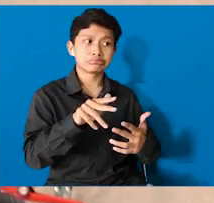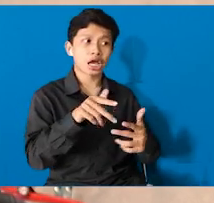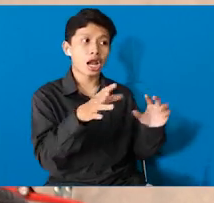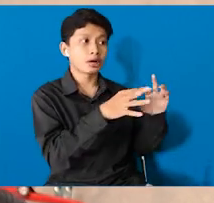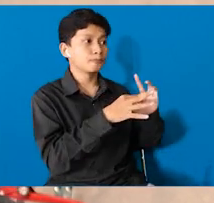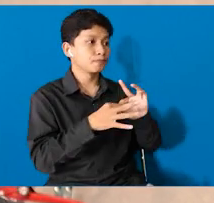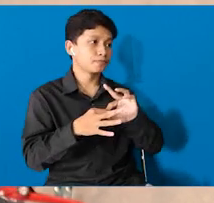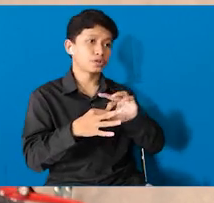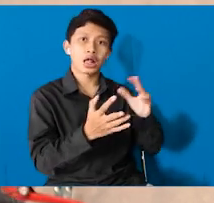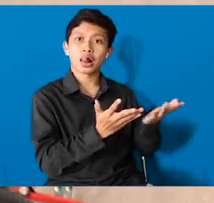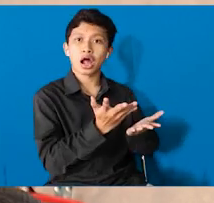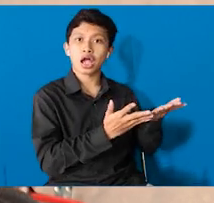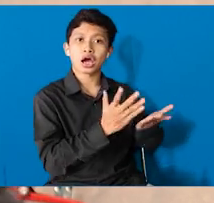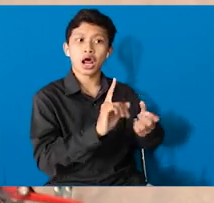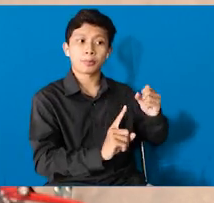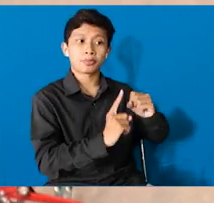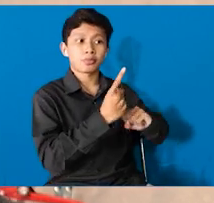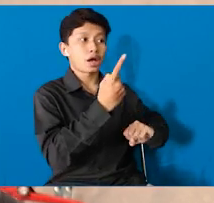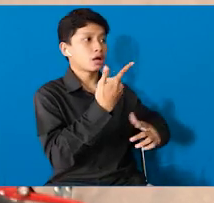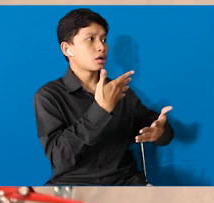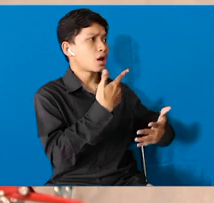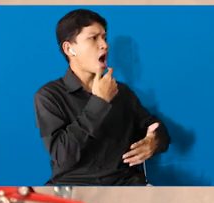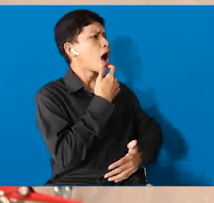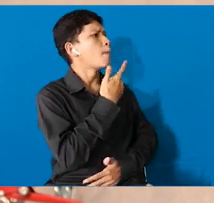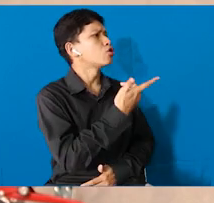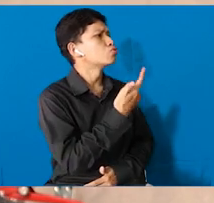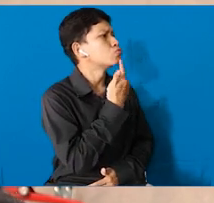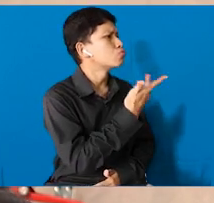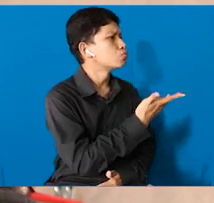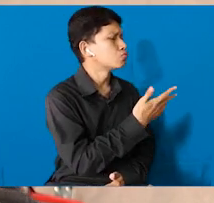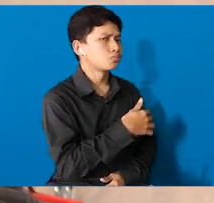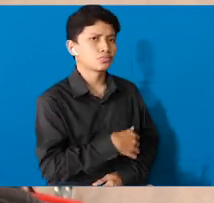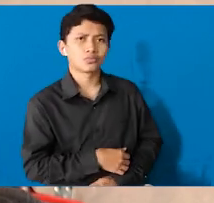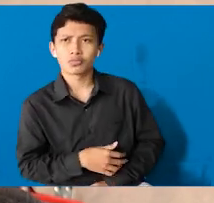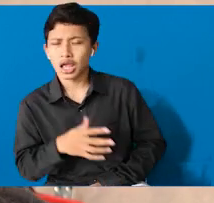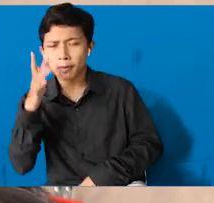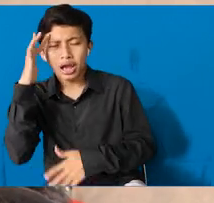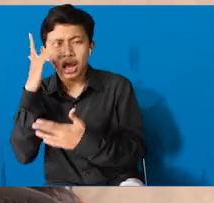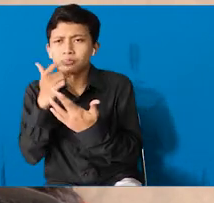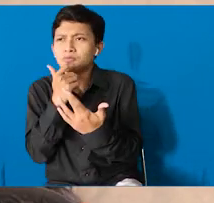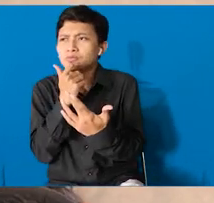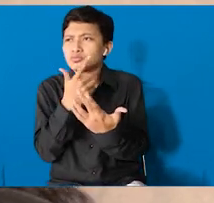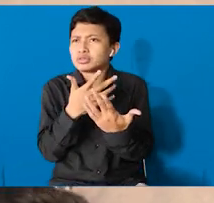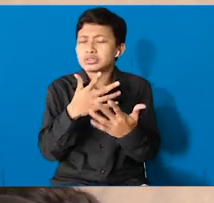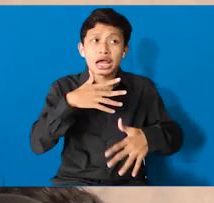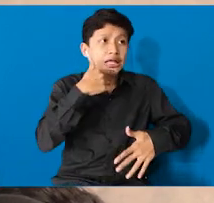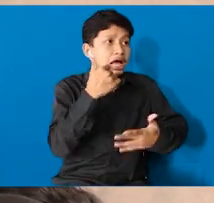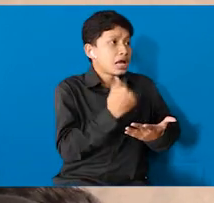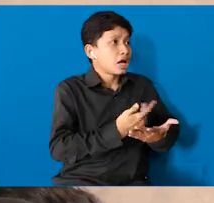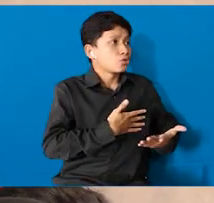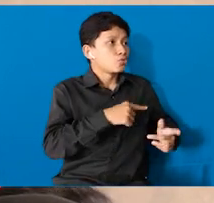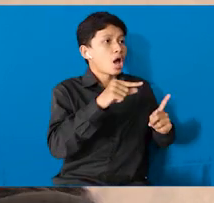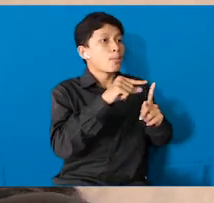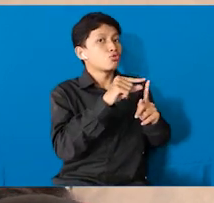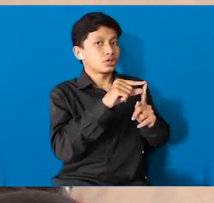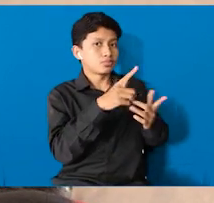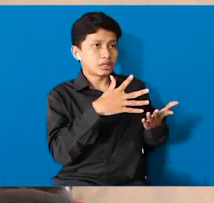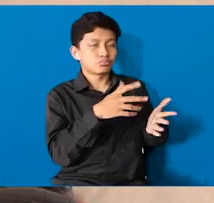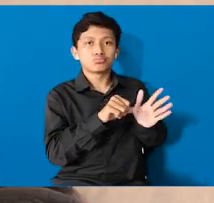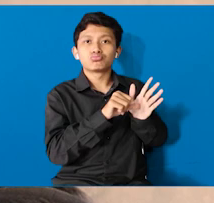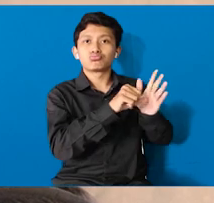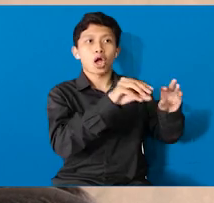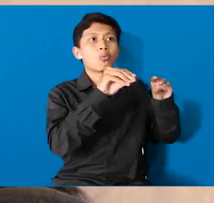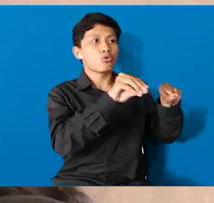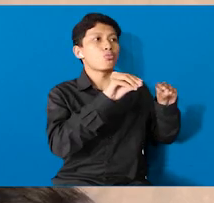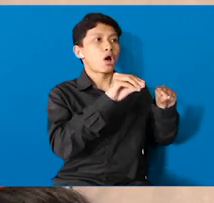integrasi layanan primer. Apa itu? Sesuatu yang baru untuk Puskesmas, tetapi sebetulnya kami sudah lakukan pada kelompok